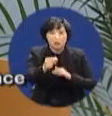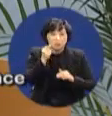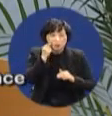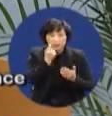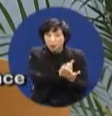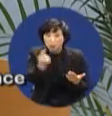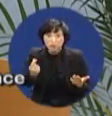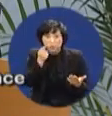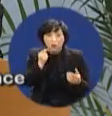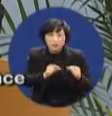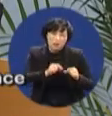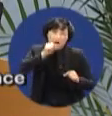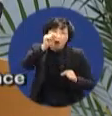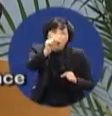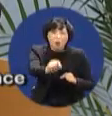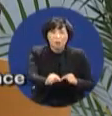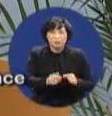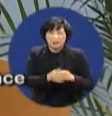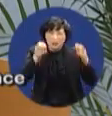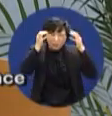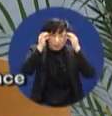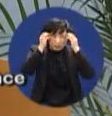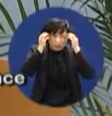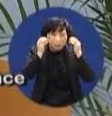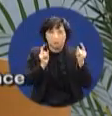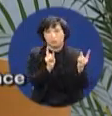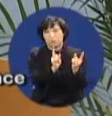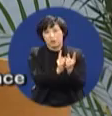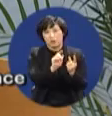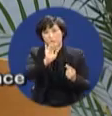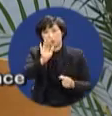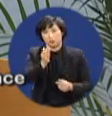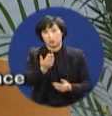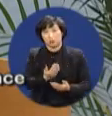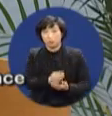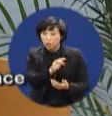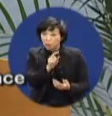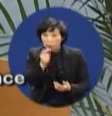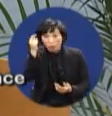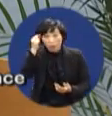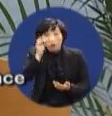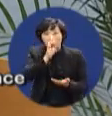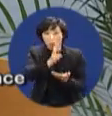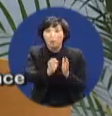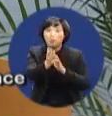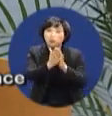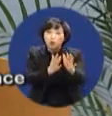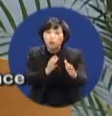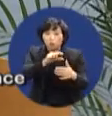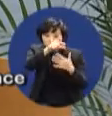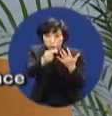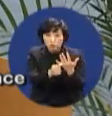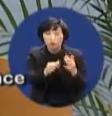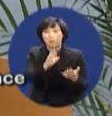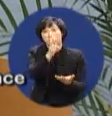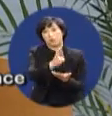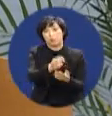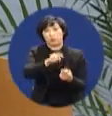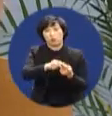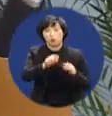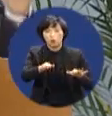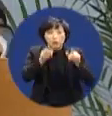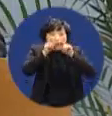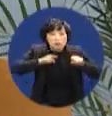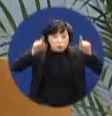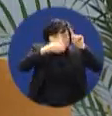이 영원한 고통을 예, 법적인 절차를 통해서 법적으로 받는 겁니다.